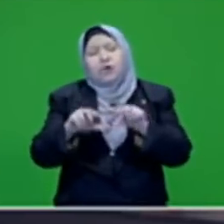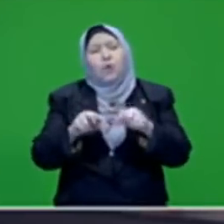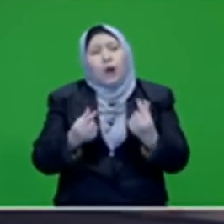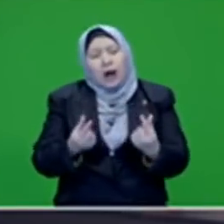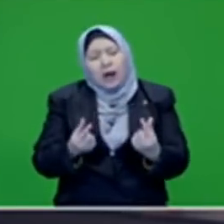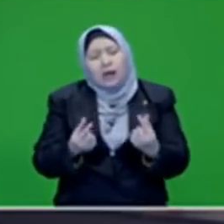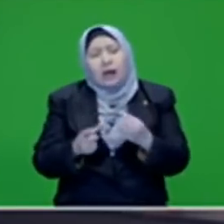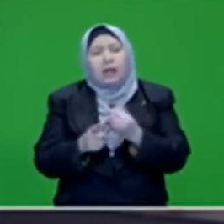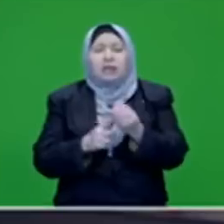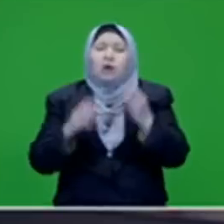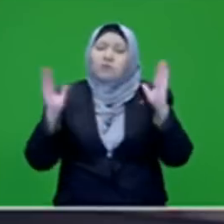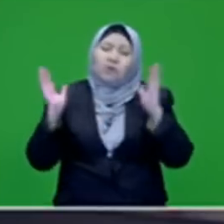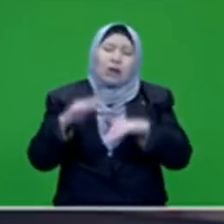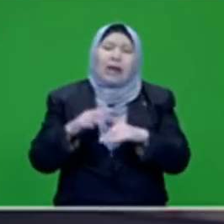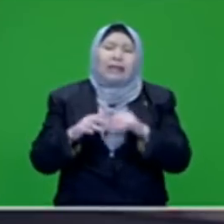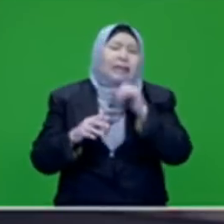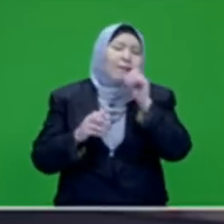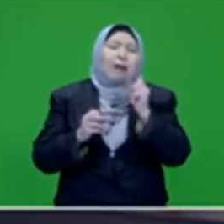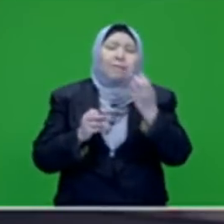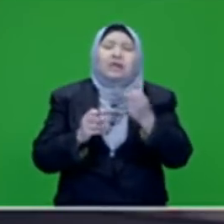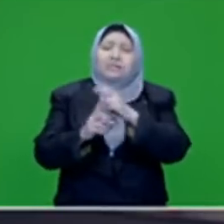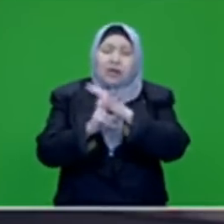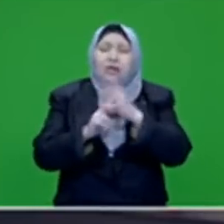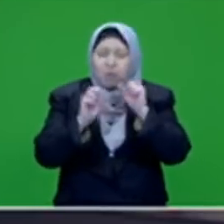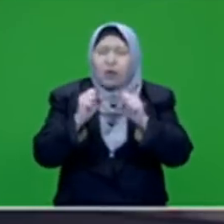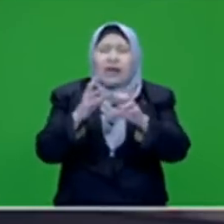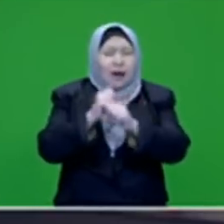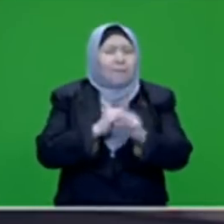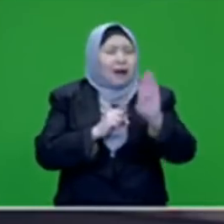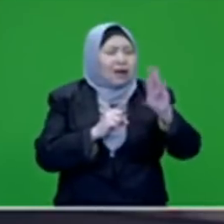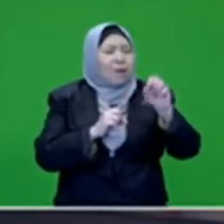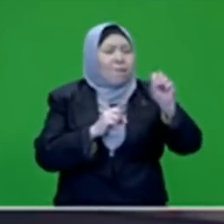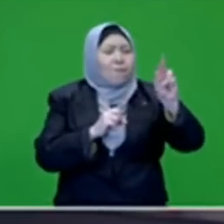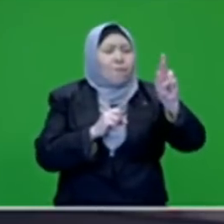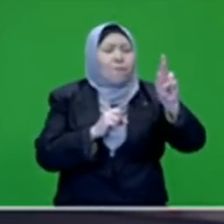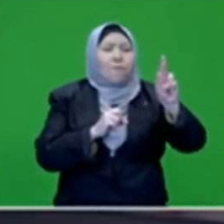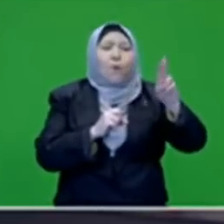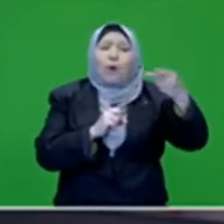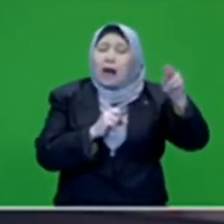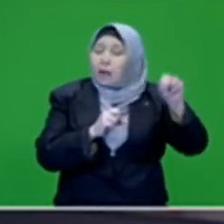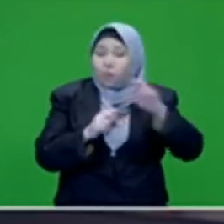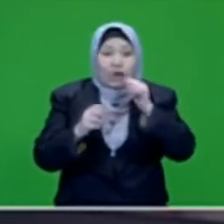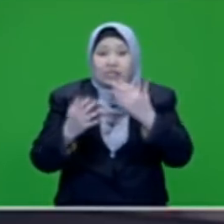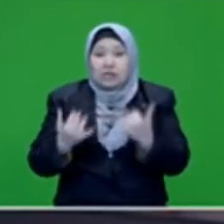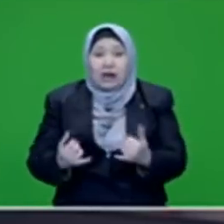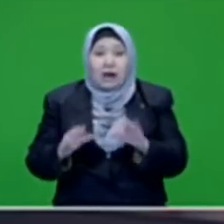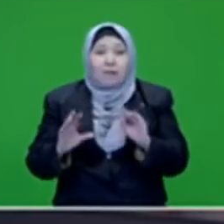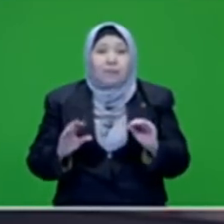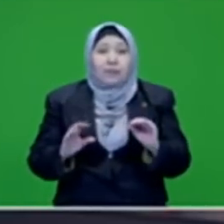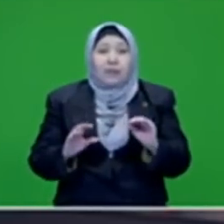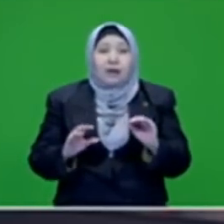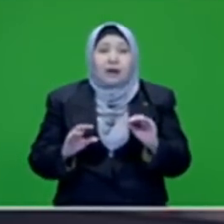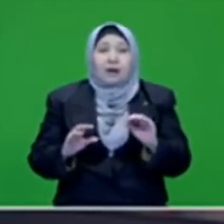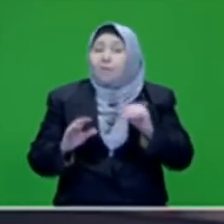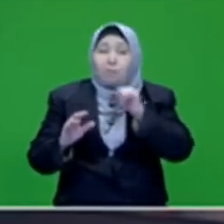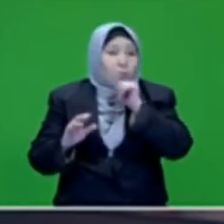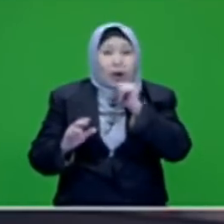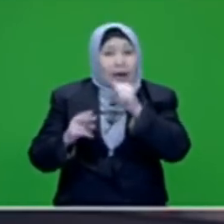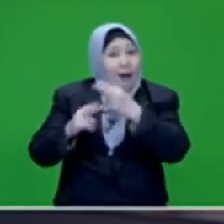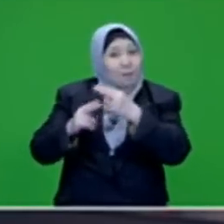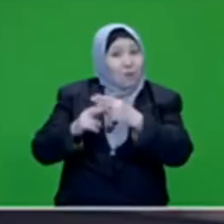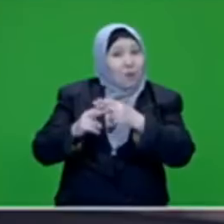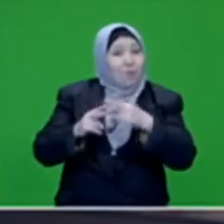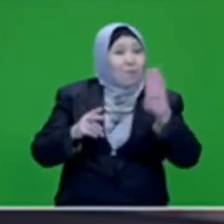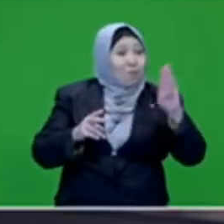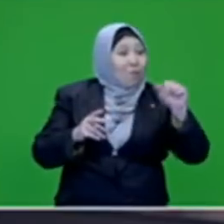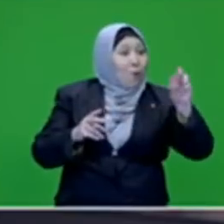Quran ataupun solat pun tak berapa jaga, boleh ke dapat burhan ini, doktor? Tapi bukan sekarang, bukan nama orang, ya, bukan nama orang ni, bukan nama orang,